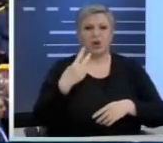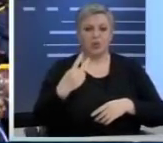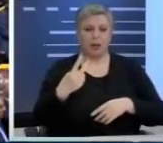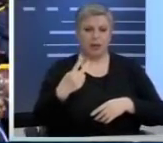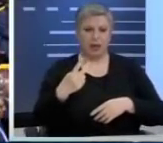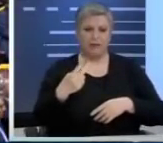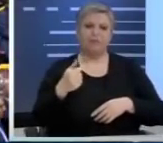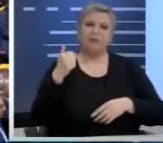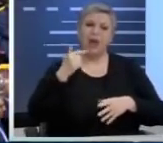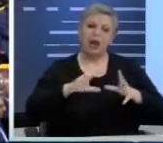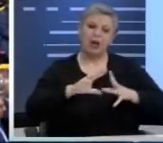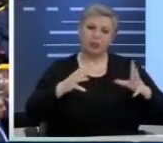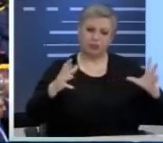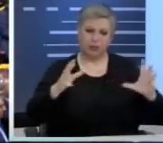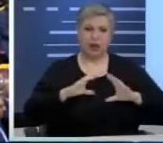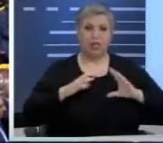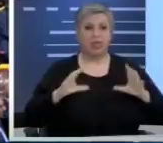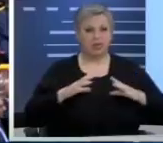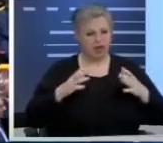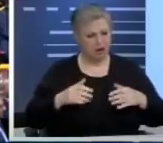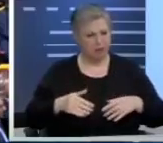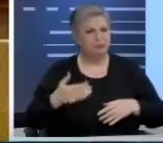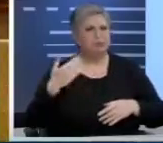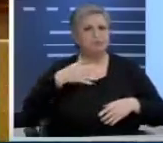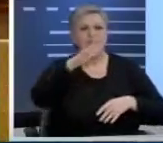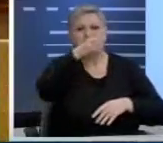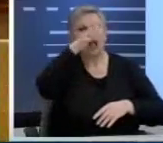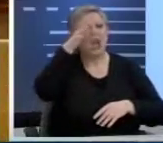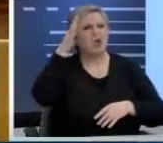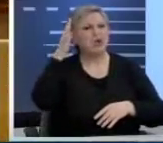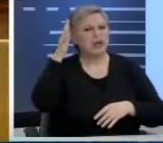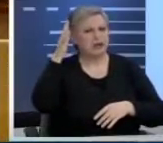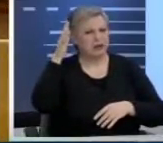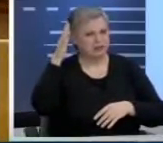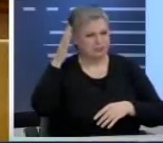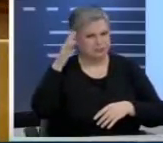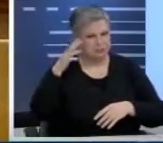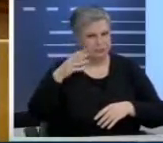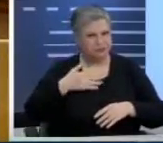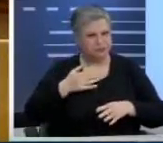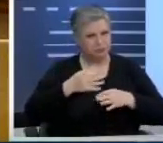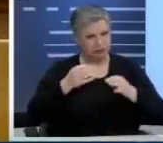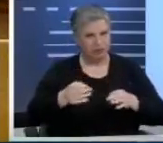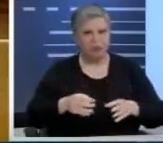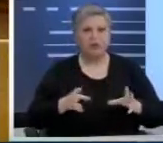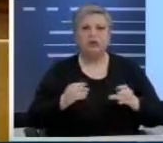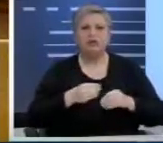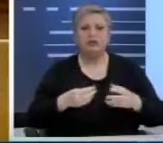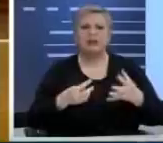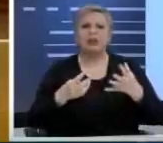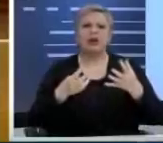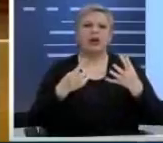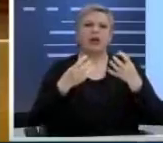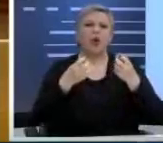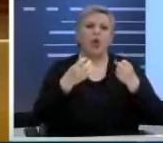αυτό. 9 ήτανε, πριν από το καλοκαίρι. Μια κουβέντα για τα 80%,